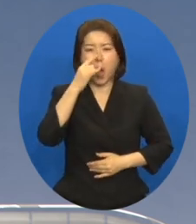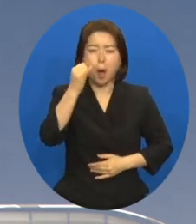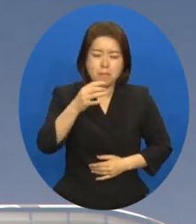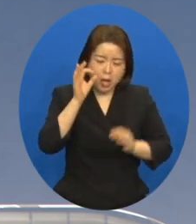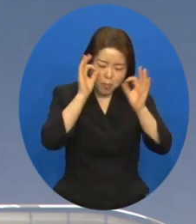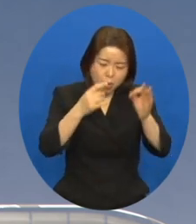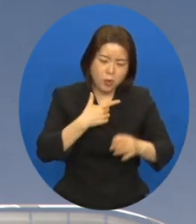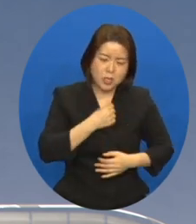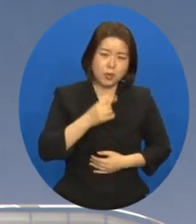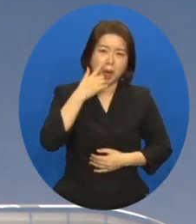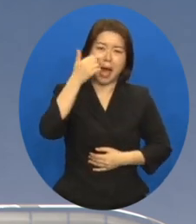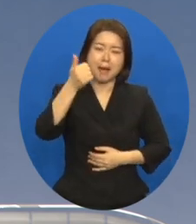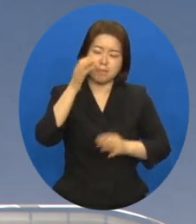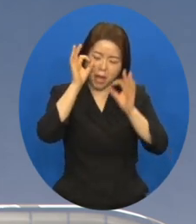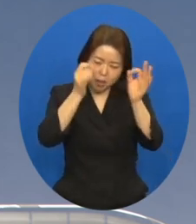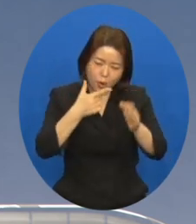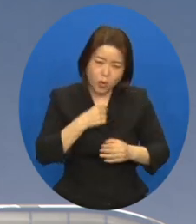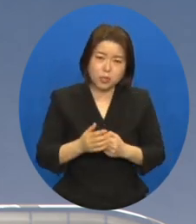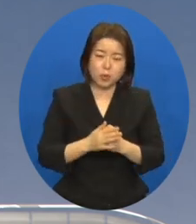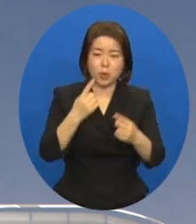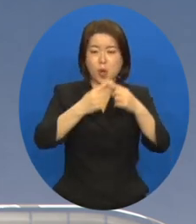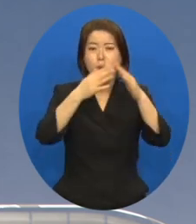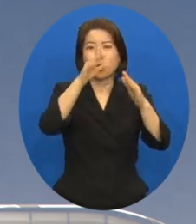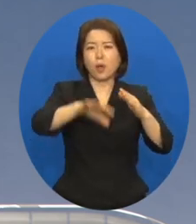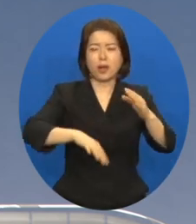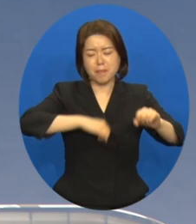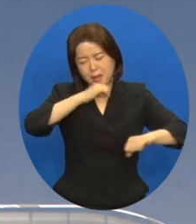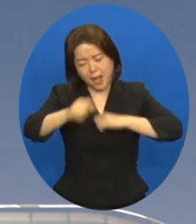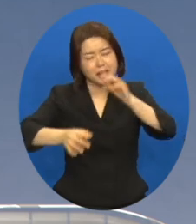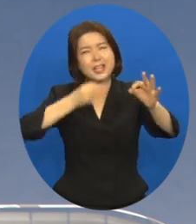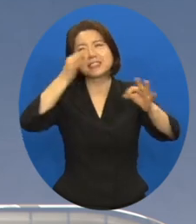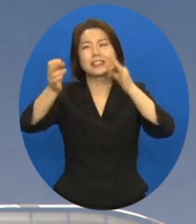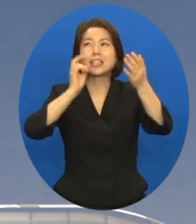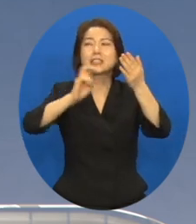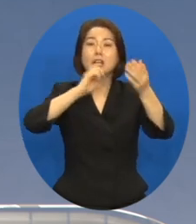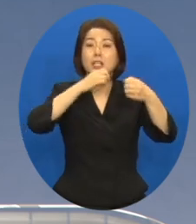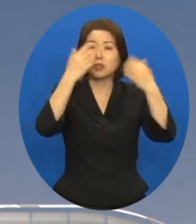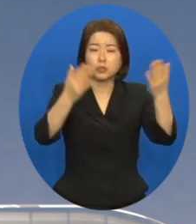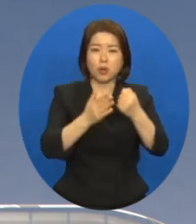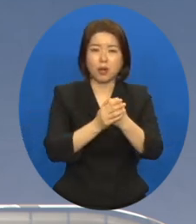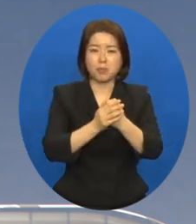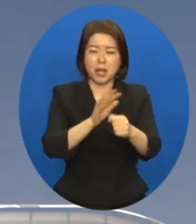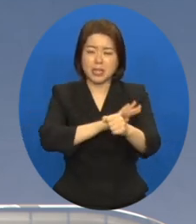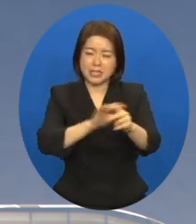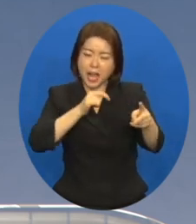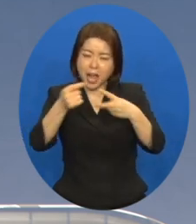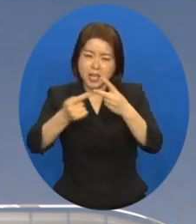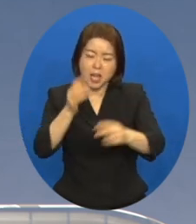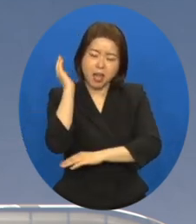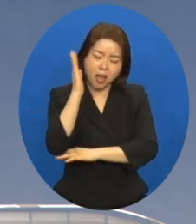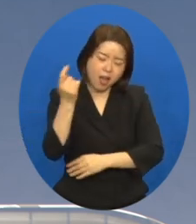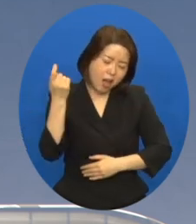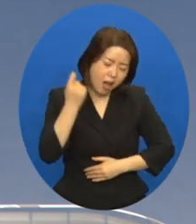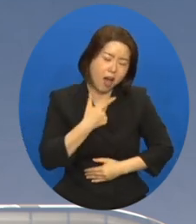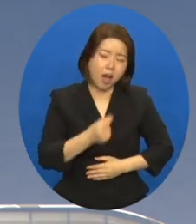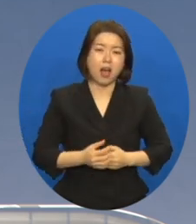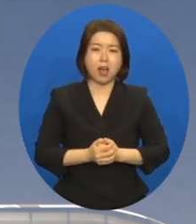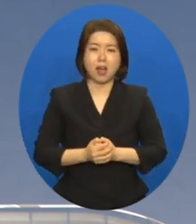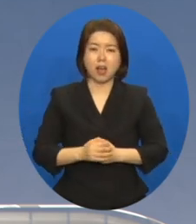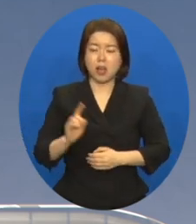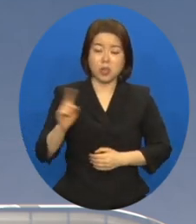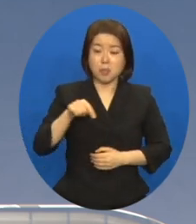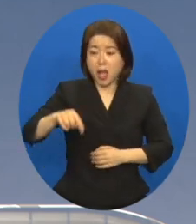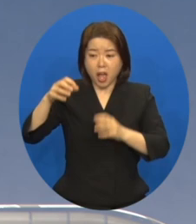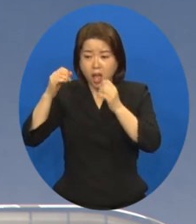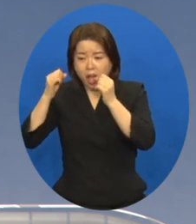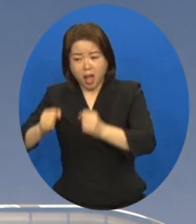아빠도 보고 싶고 교회 가서 마음껏 좀 찬송하고 기도하고 좀 제대로 알아들을 수 있는 설교도 좀 듣고 싶어요. 도무지 다